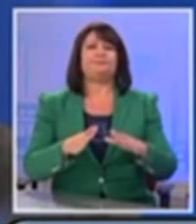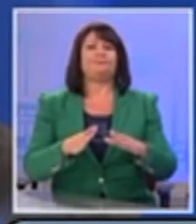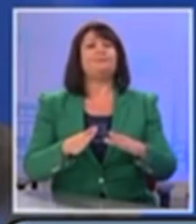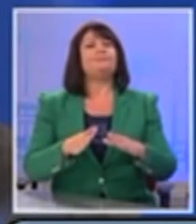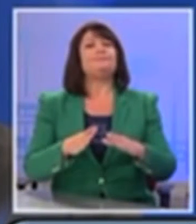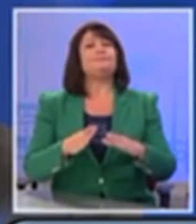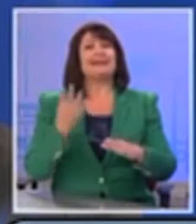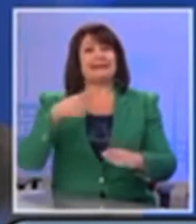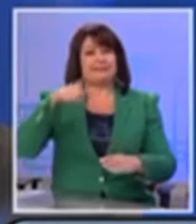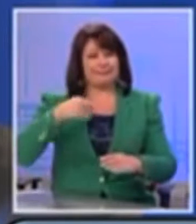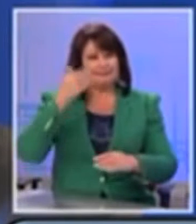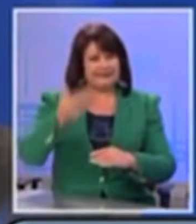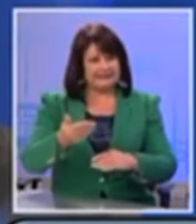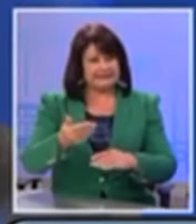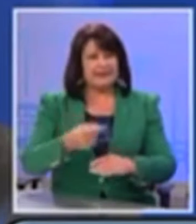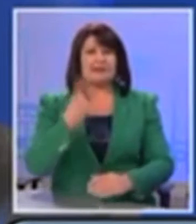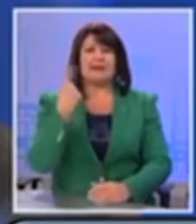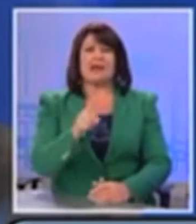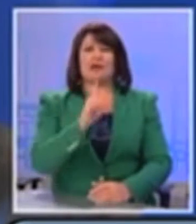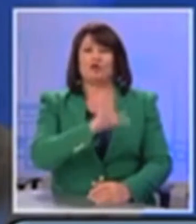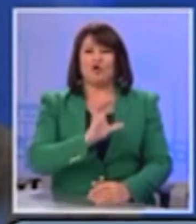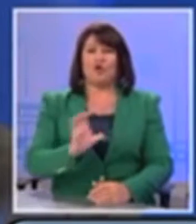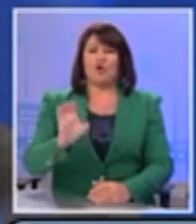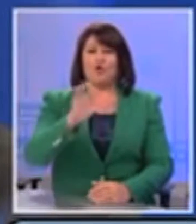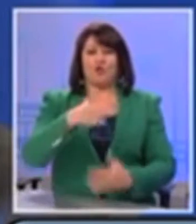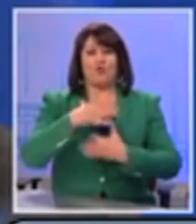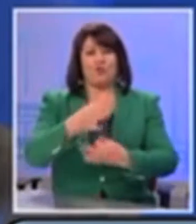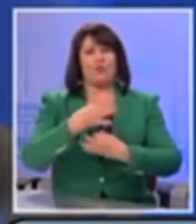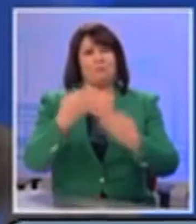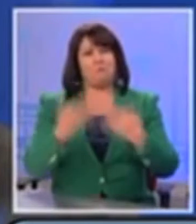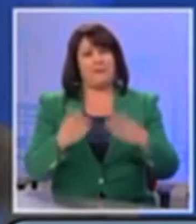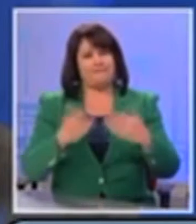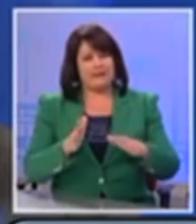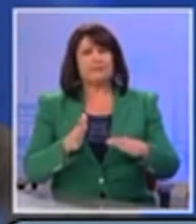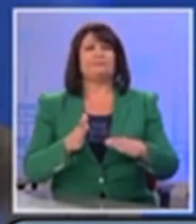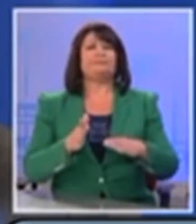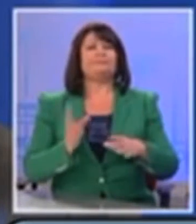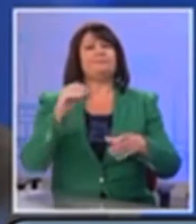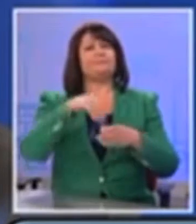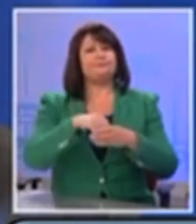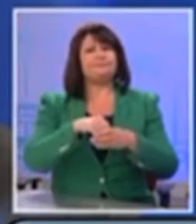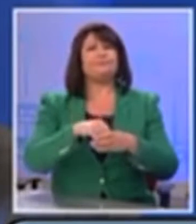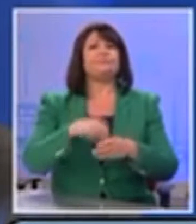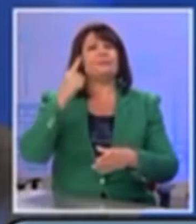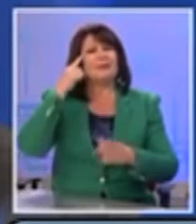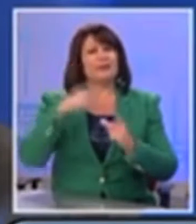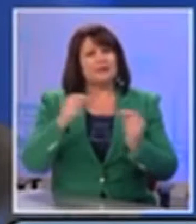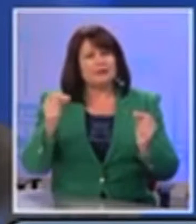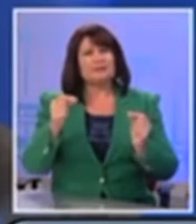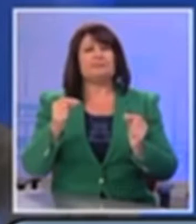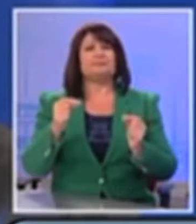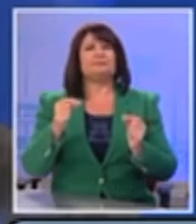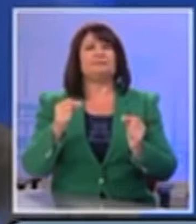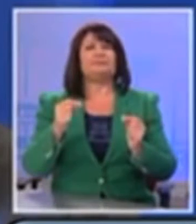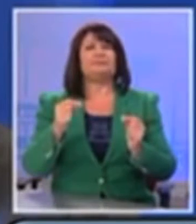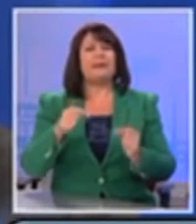la salle, les États-Unis, le Japon, les grandes puissances émergentes comme la Chine et